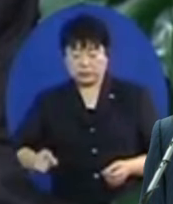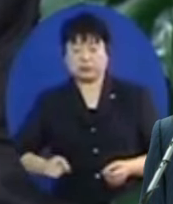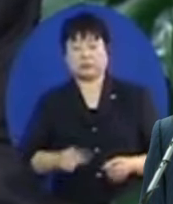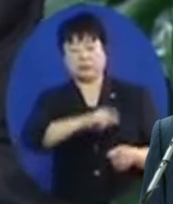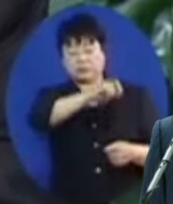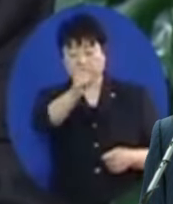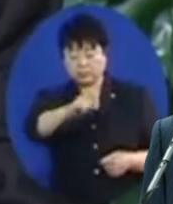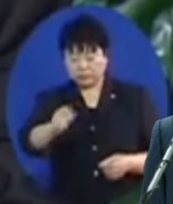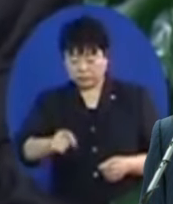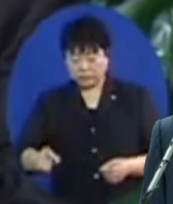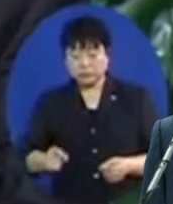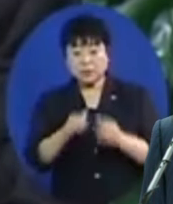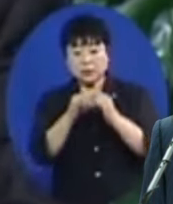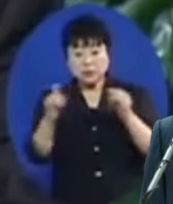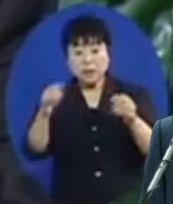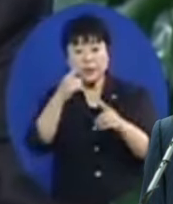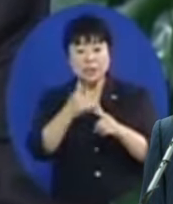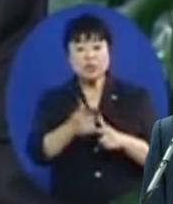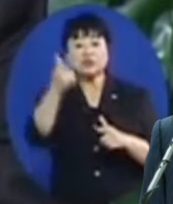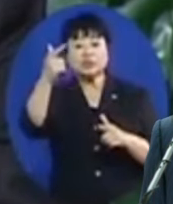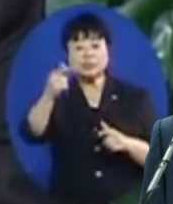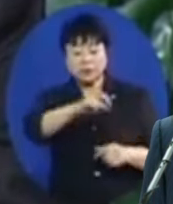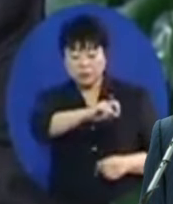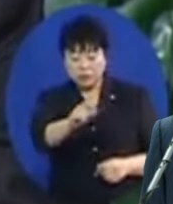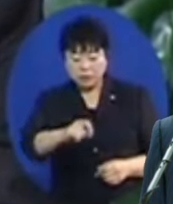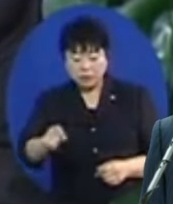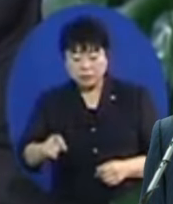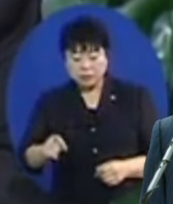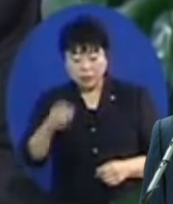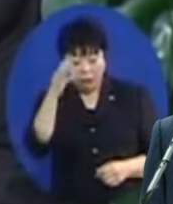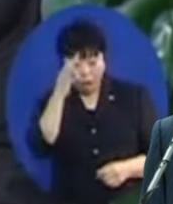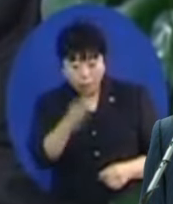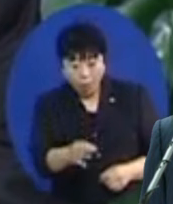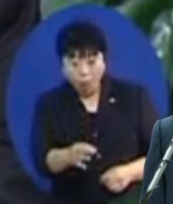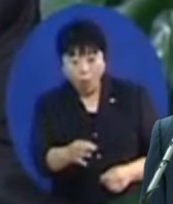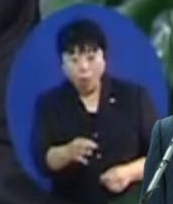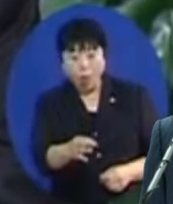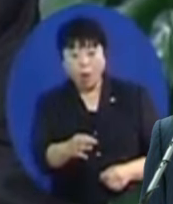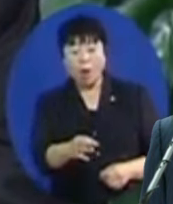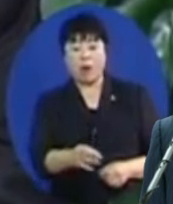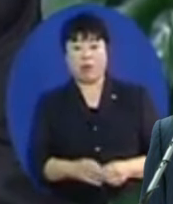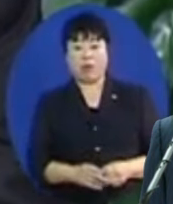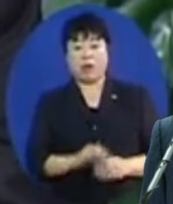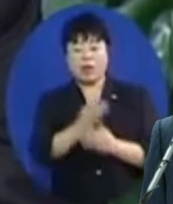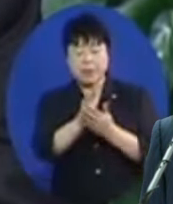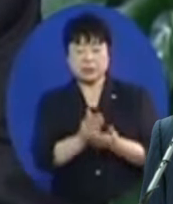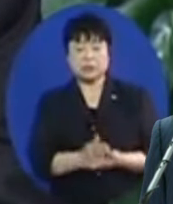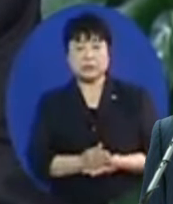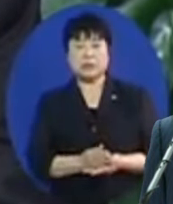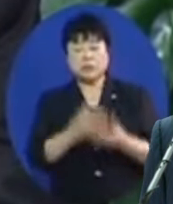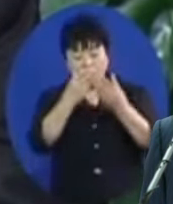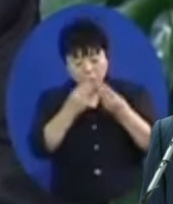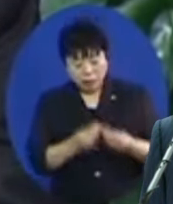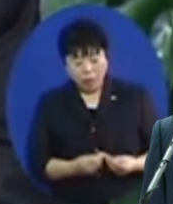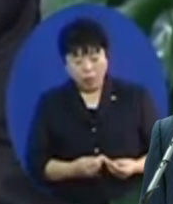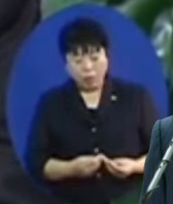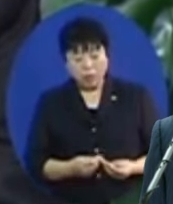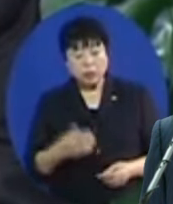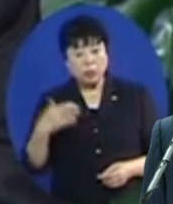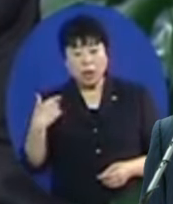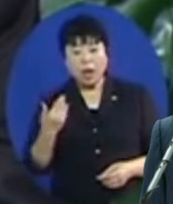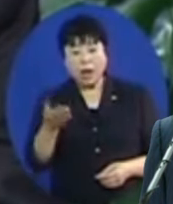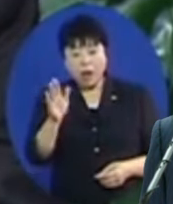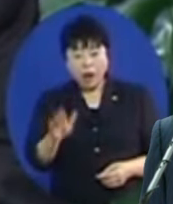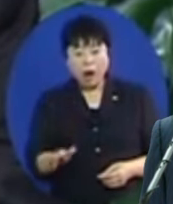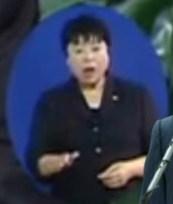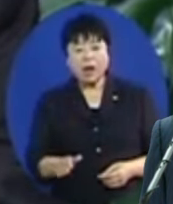것입니다. 사람들은 예수님이 손가락으로서는 글을 보았을 것입니다. 성경에는 무슨 내용을 적었다고 말하지 않지만